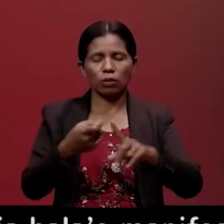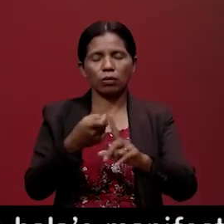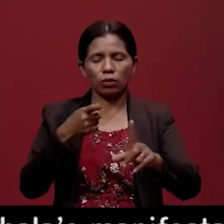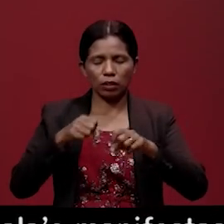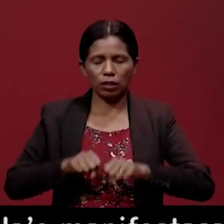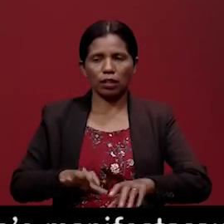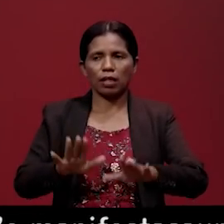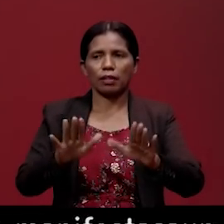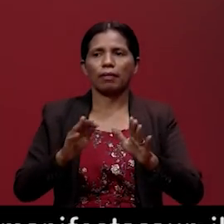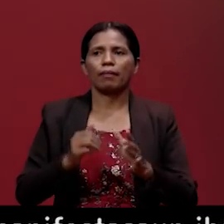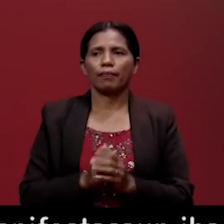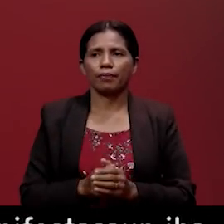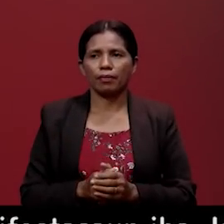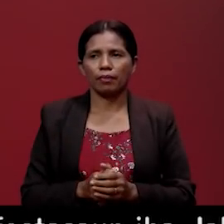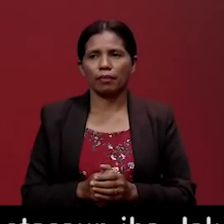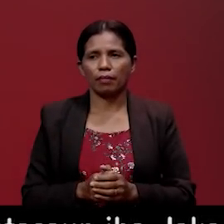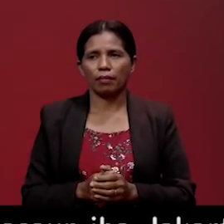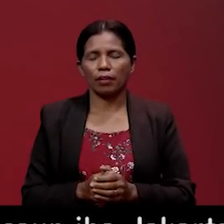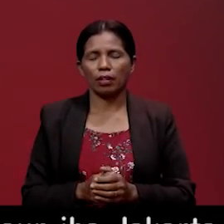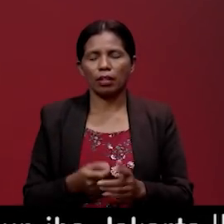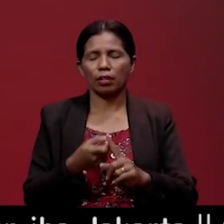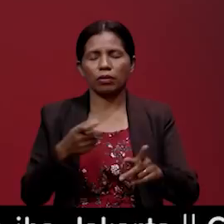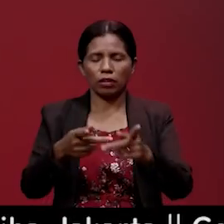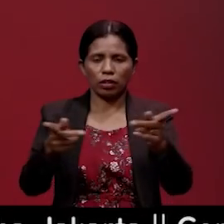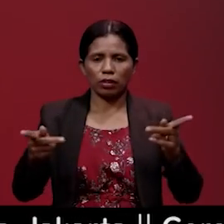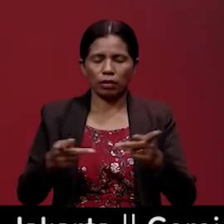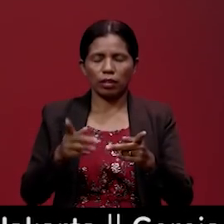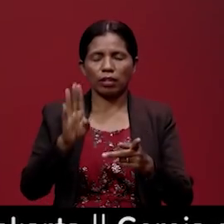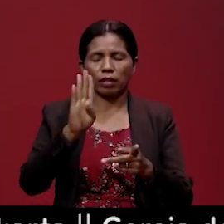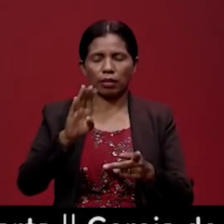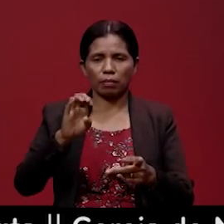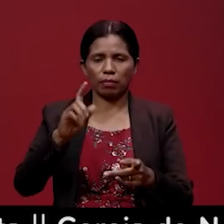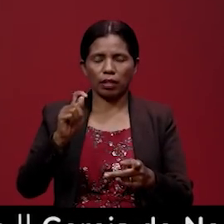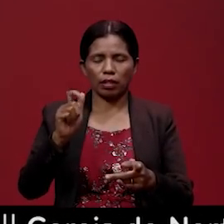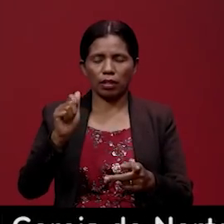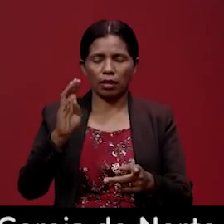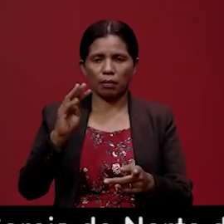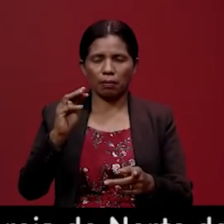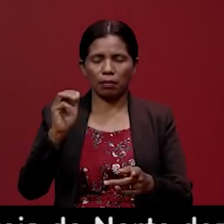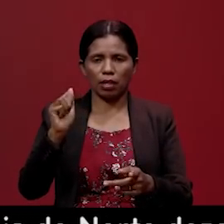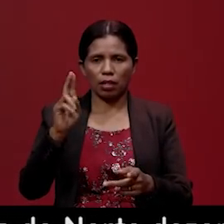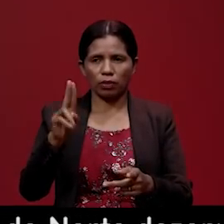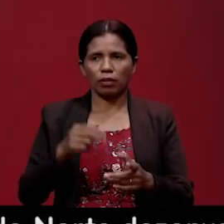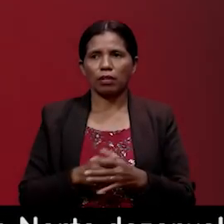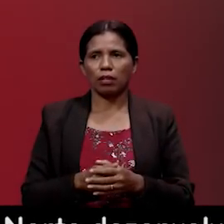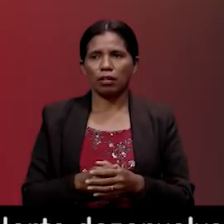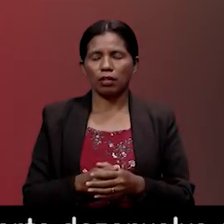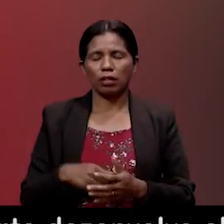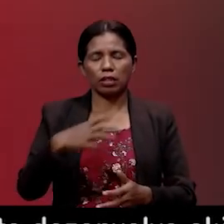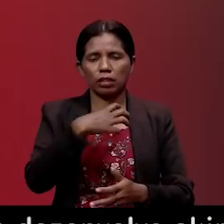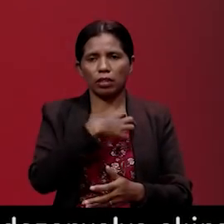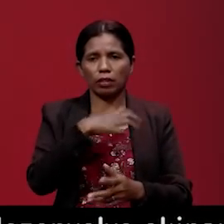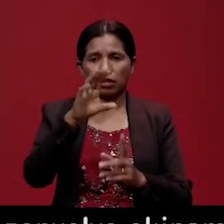Usi fatih metamau makat mai ih salele. Salele. Kau nih mai kemudian ti